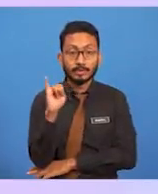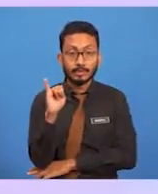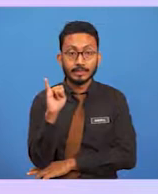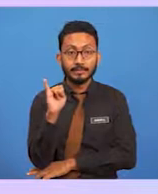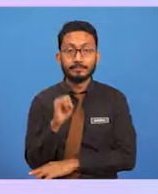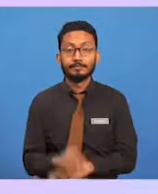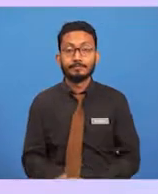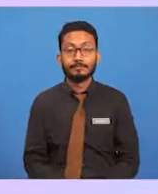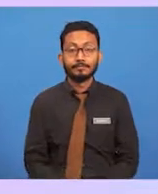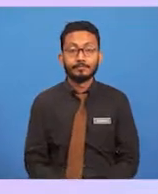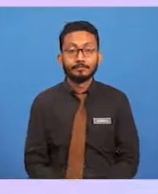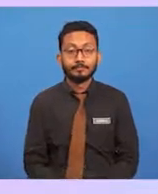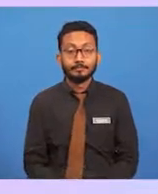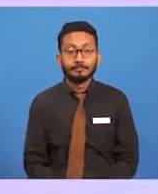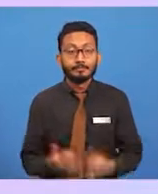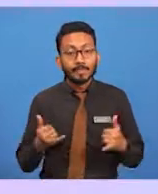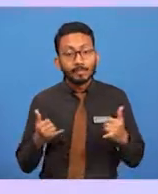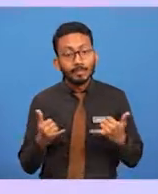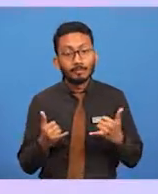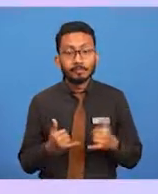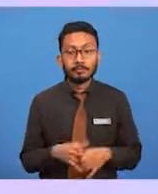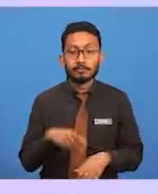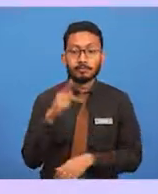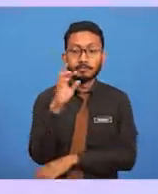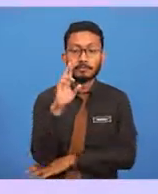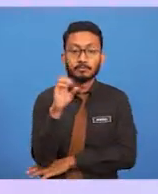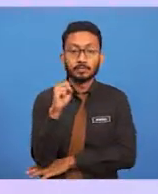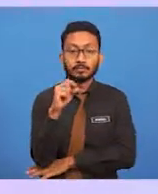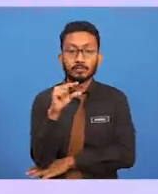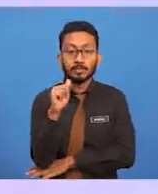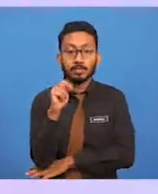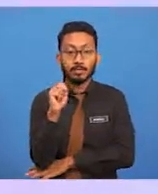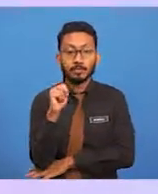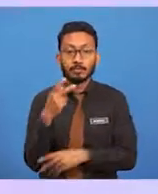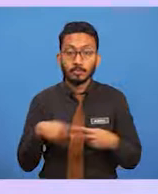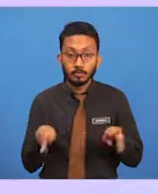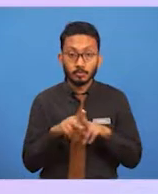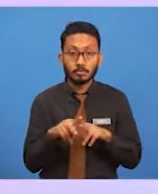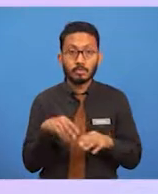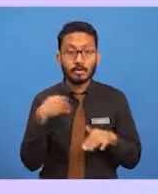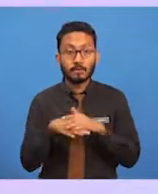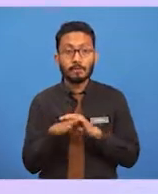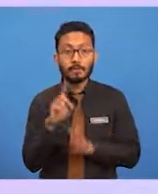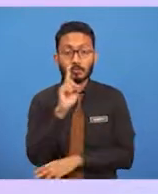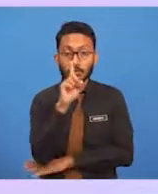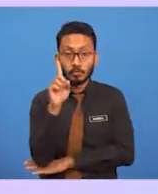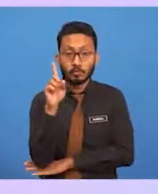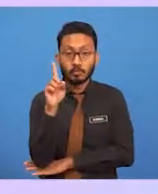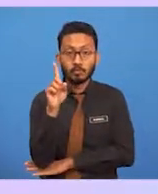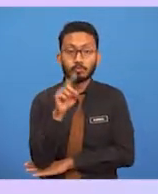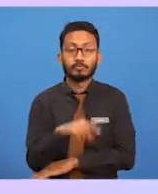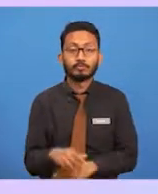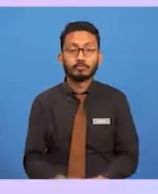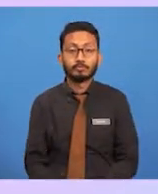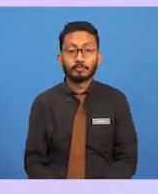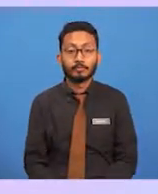logo juga memainkan peranan penting dalam sesuatu institusi di mana